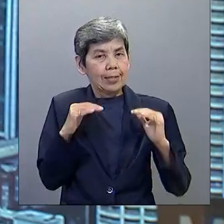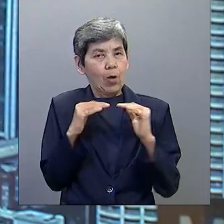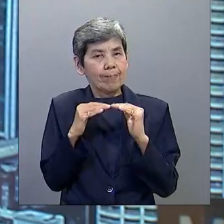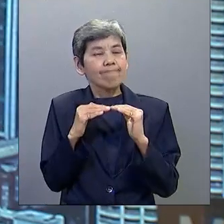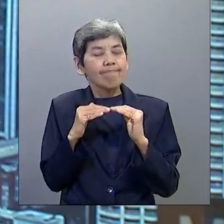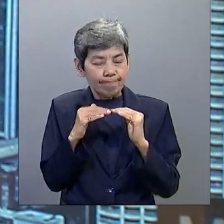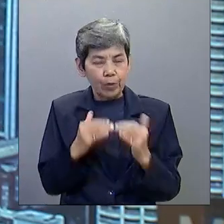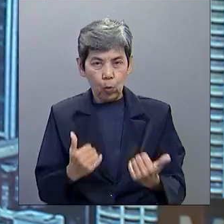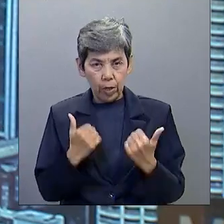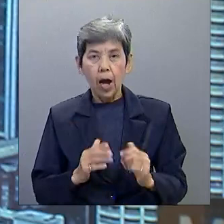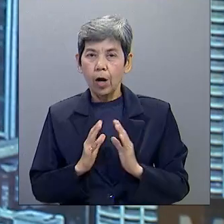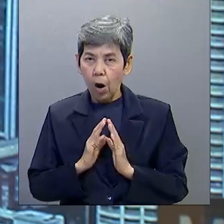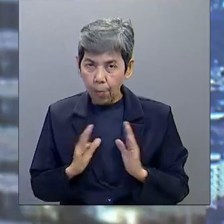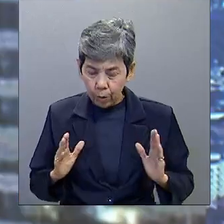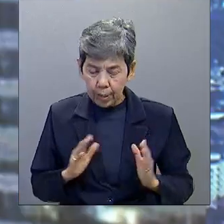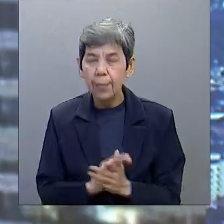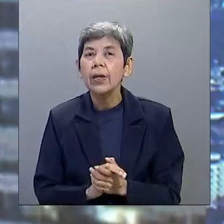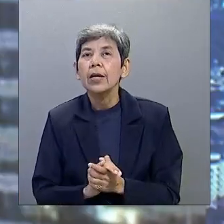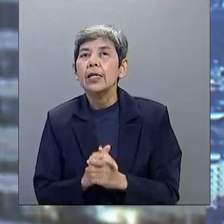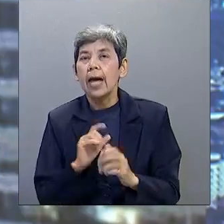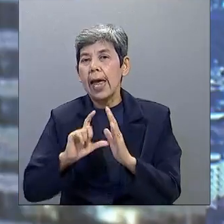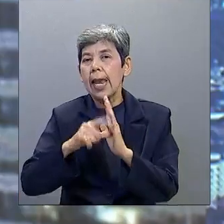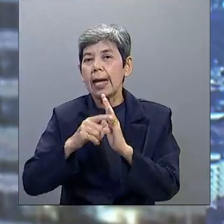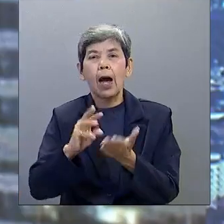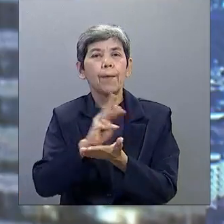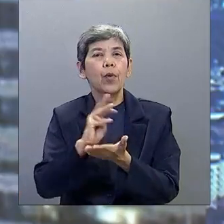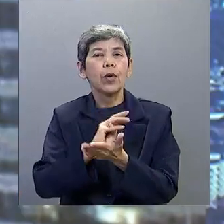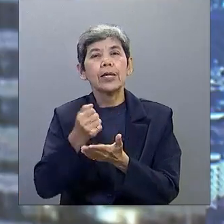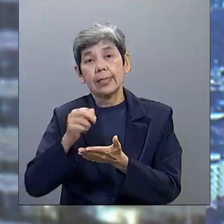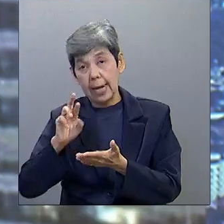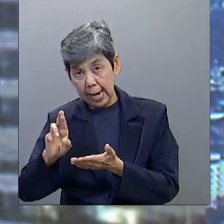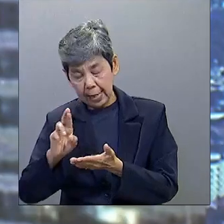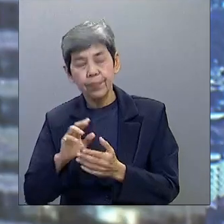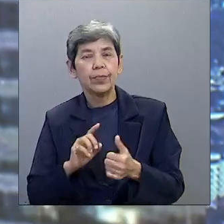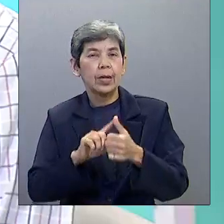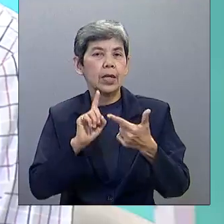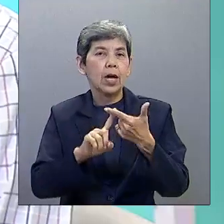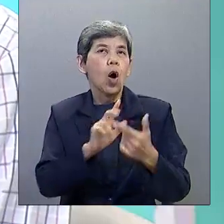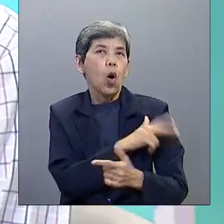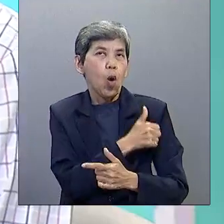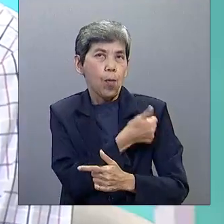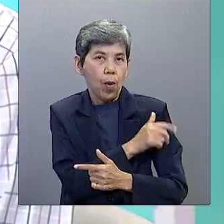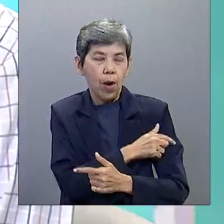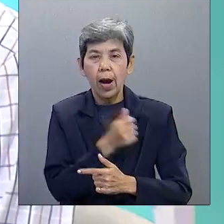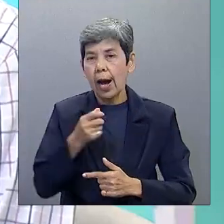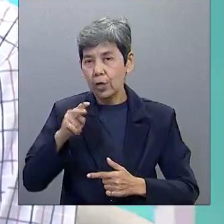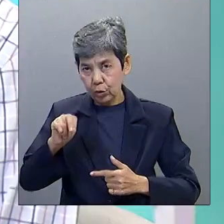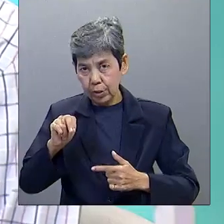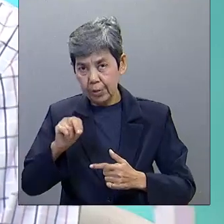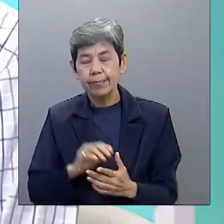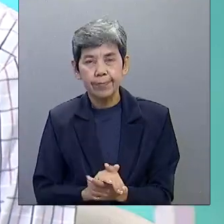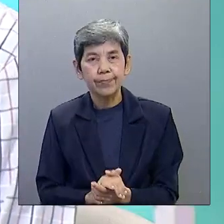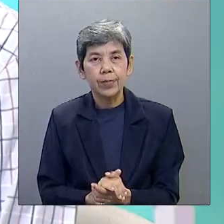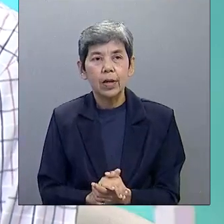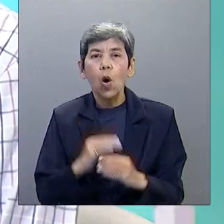เองนะคะวันนี้ต้องขอขอบคุณคุณอัชราศรวารีเลขาธิการมูลนิธิอิสระชนนะคะแล้วก็คุณหมออานนท์กุลธรรมานุสร